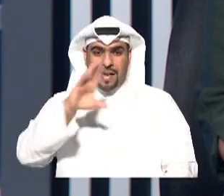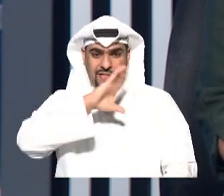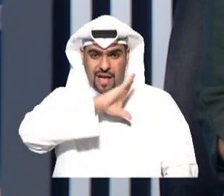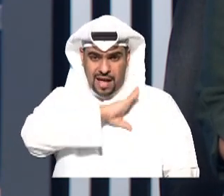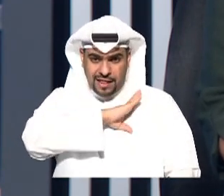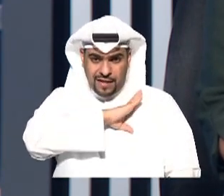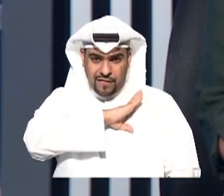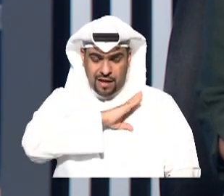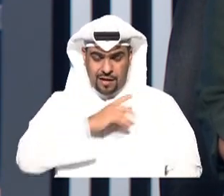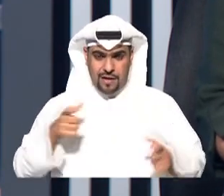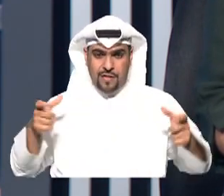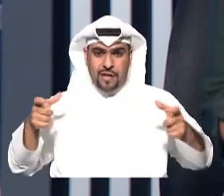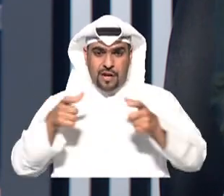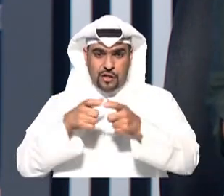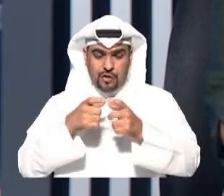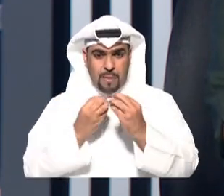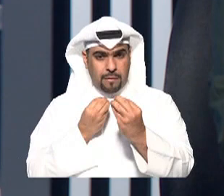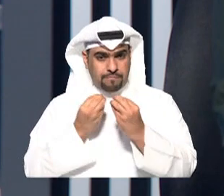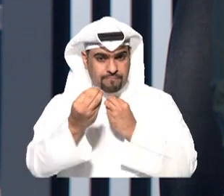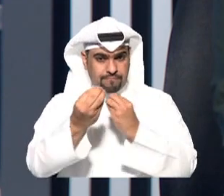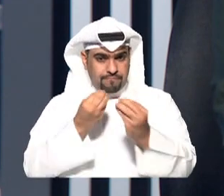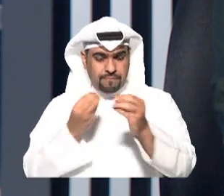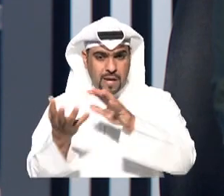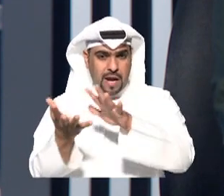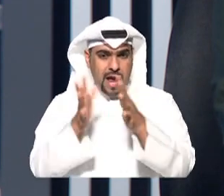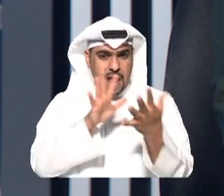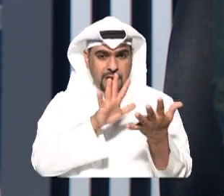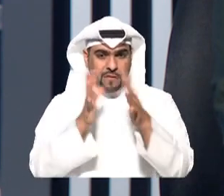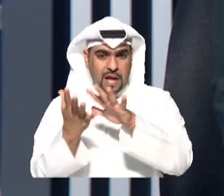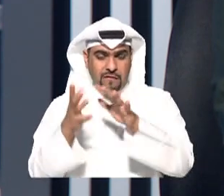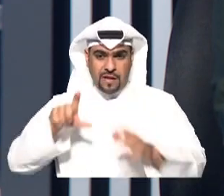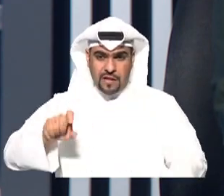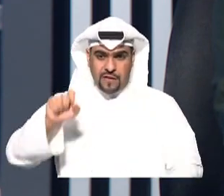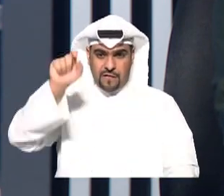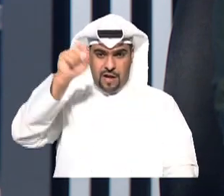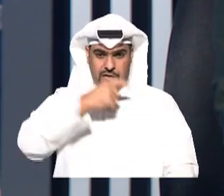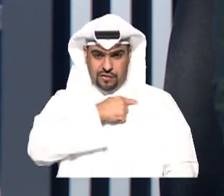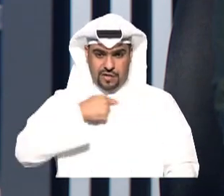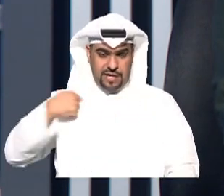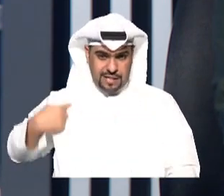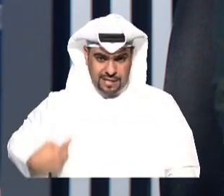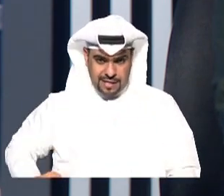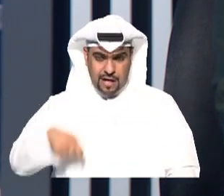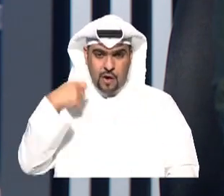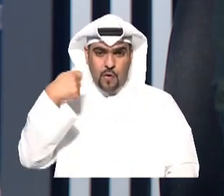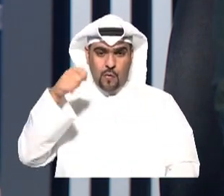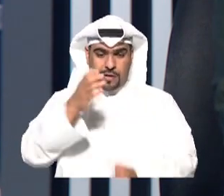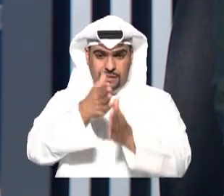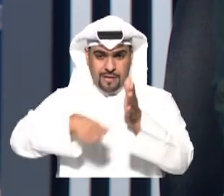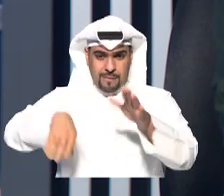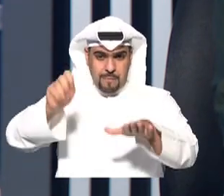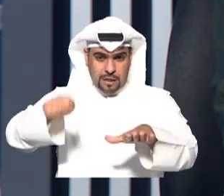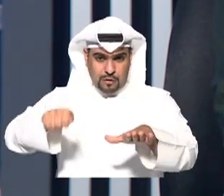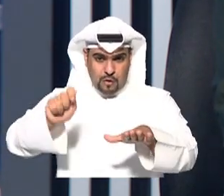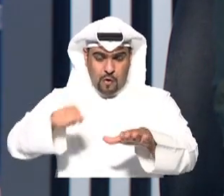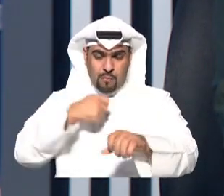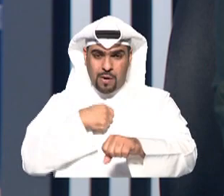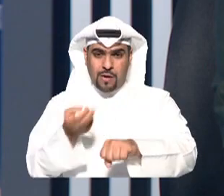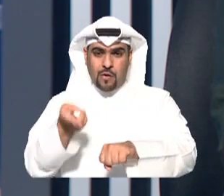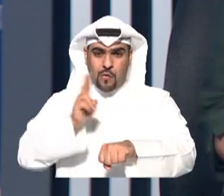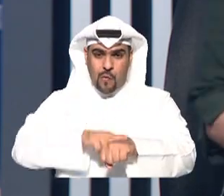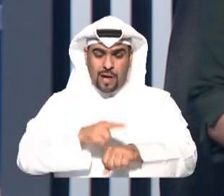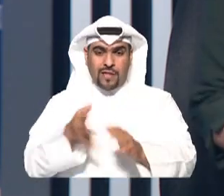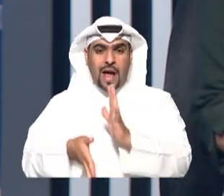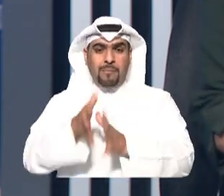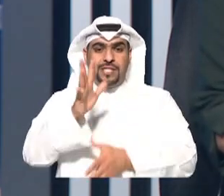أحمد منصور الأحمد الصباح ووزير الدولة لشؤون الخدمات ووزير الدولة لشؤون مجلس الأمة مبارك الحريري و15